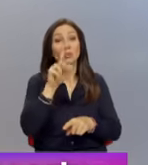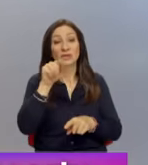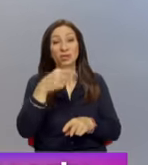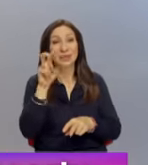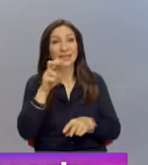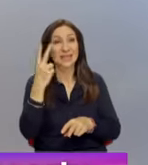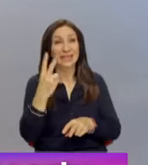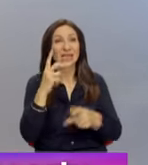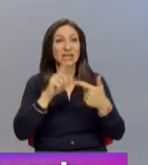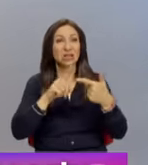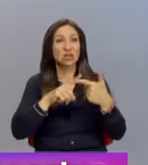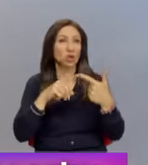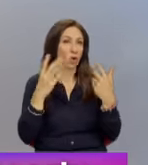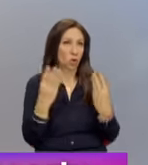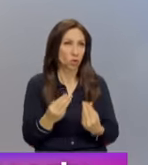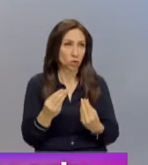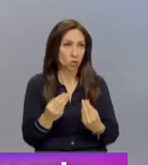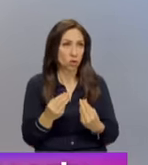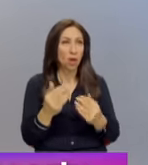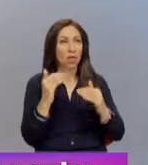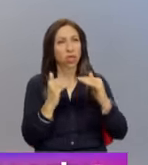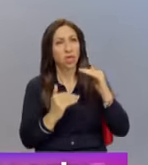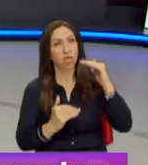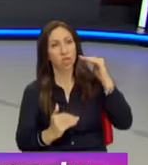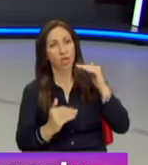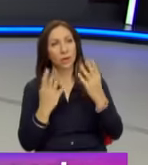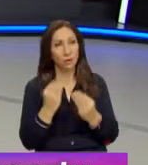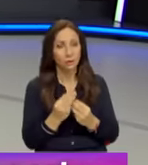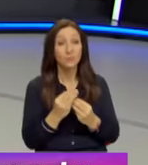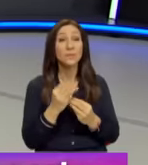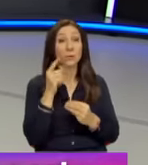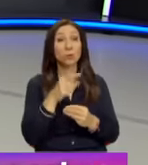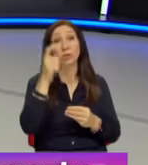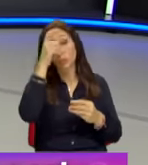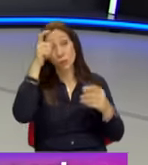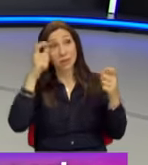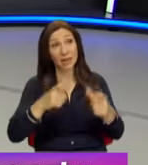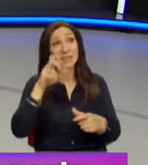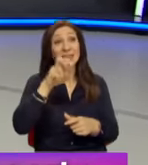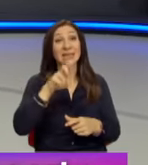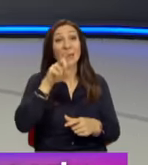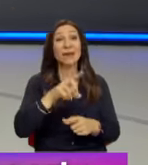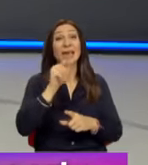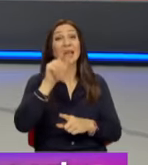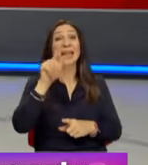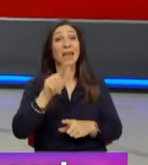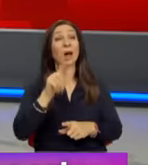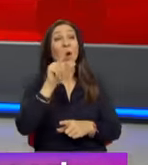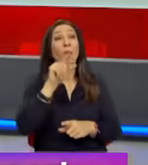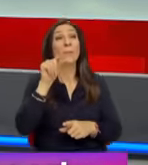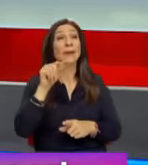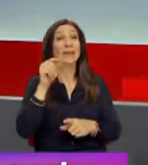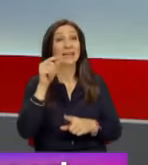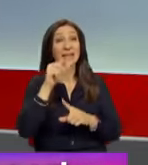%31,82 ile ikinci oldu, geride kaldı yarışta. Bu arada Türkiye'de 81 ilin